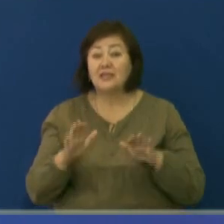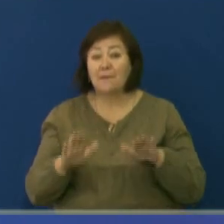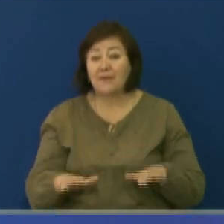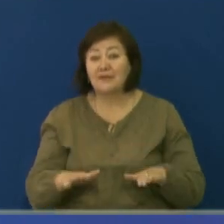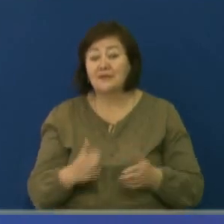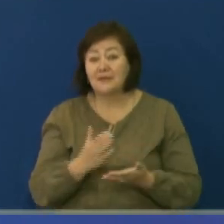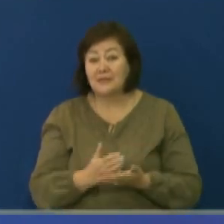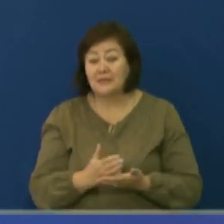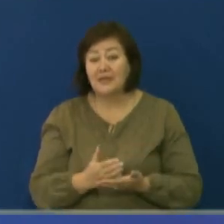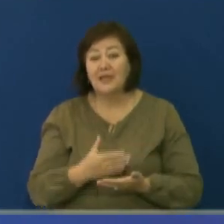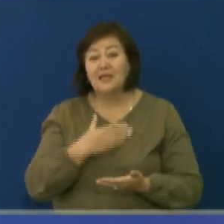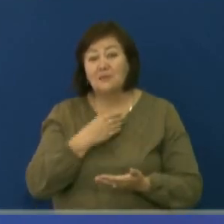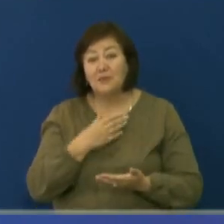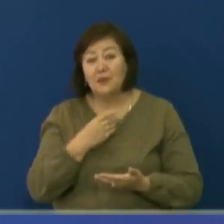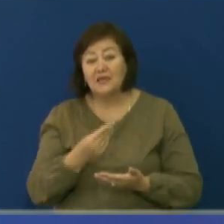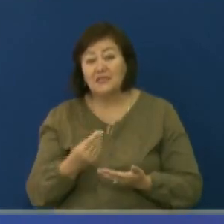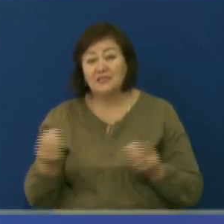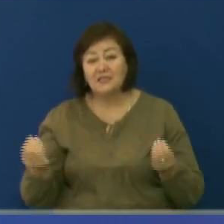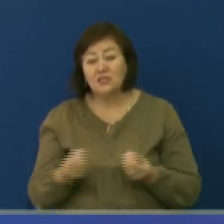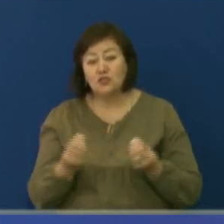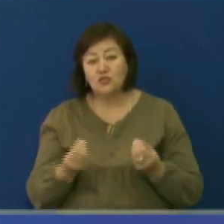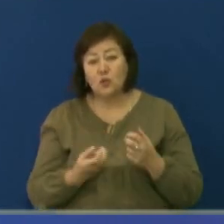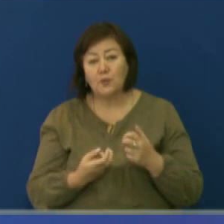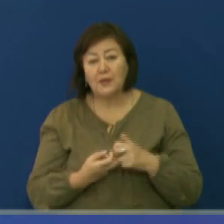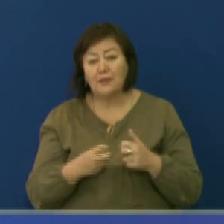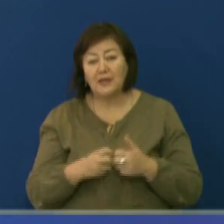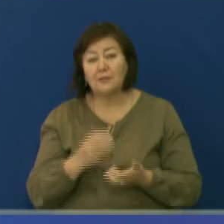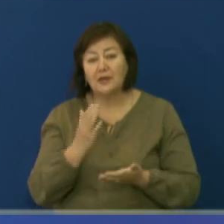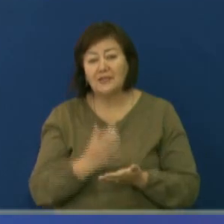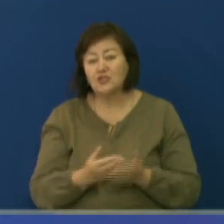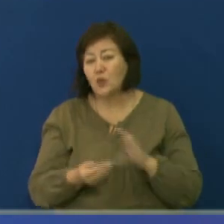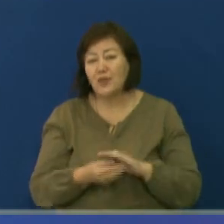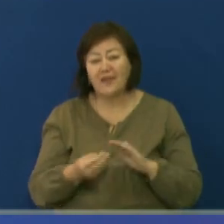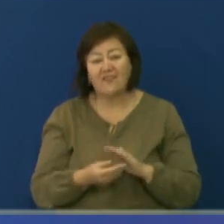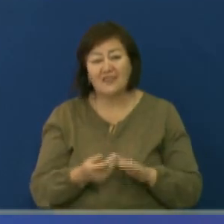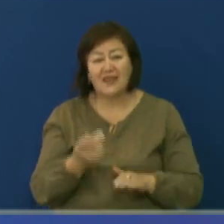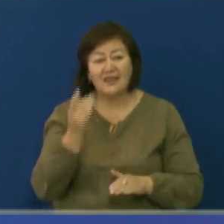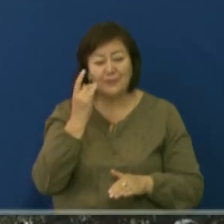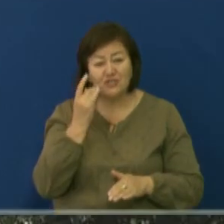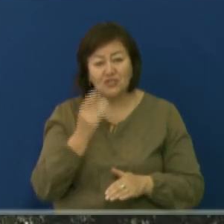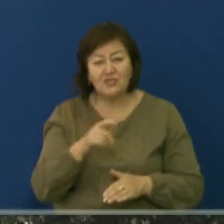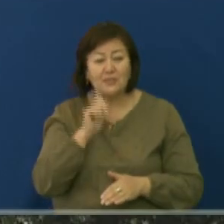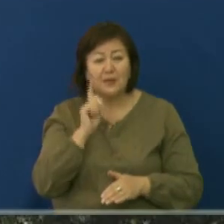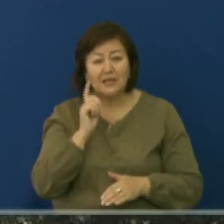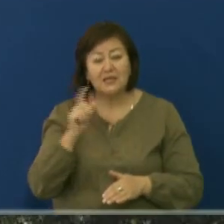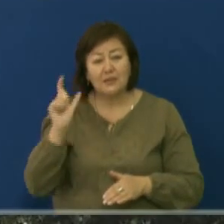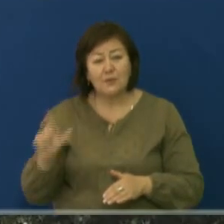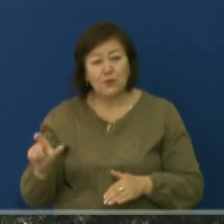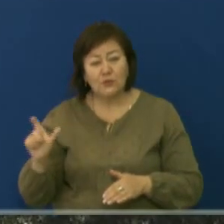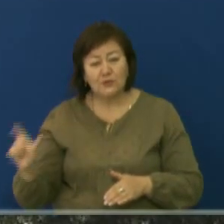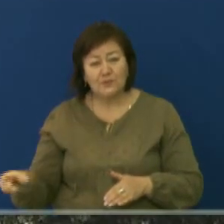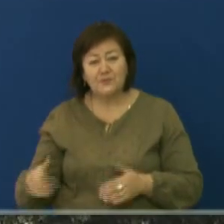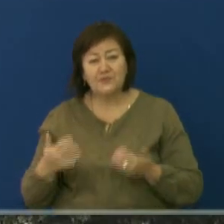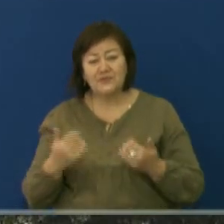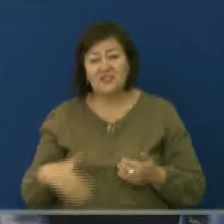студент жастардың алдынан жатақхана мәселесі қайта шығып отыр. Бұл туралы келесі бейнематериалда. Қазір оқу ордаларының